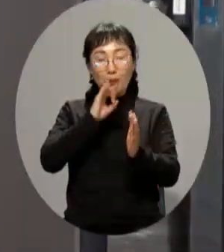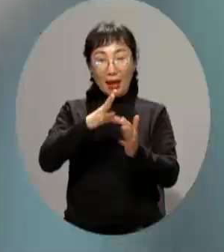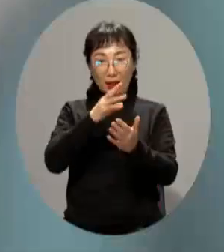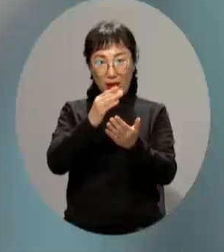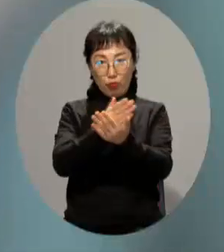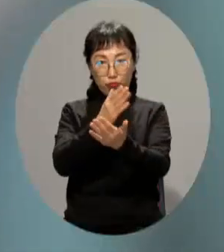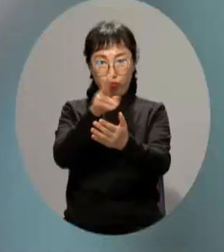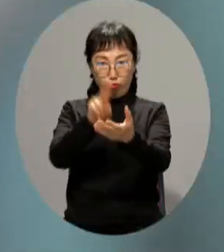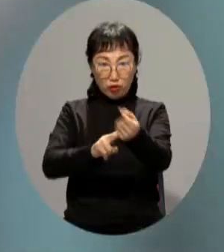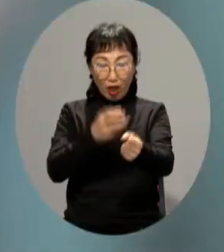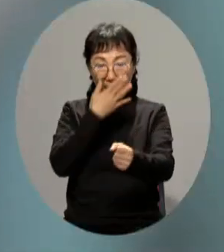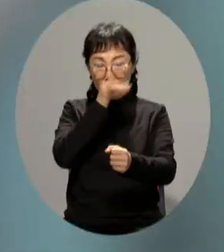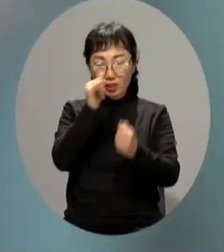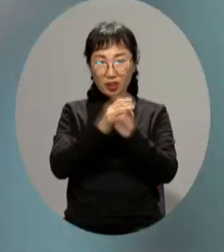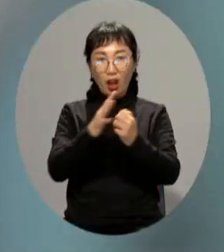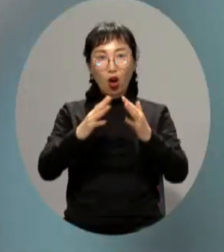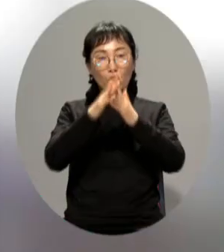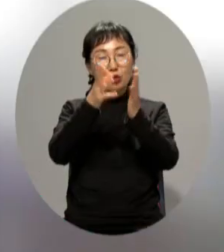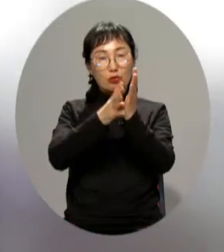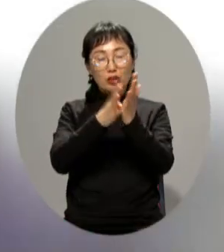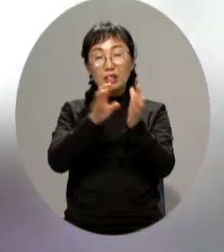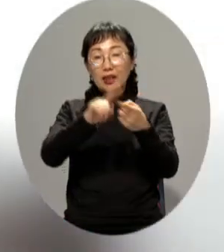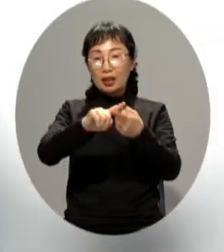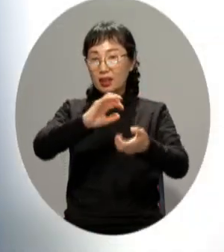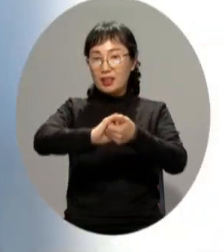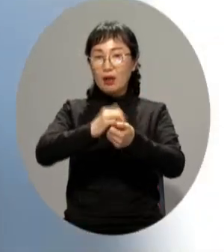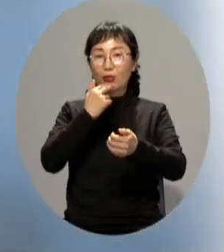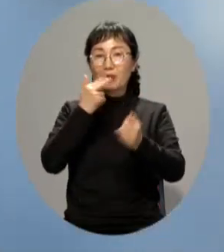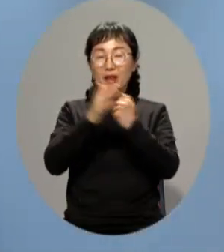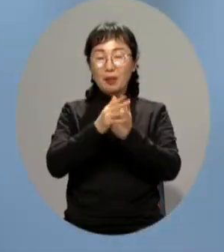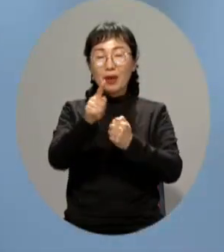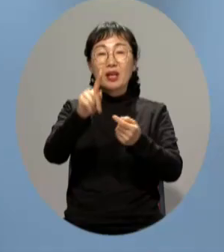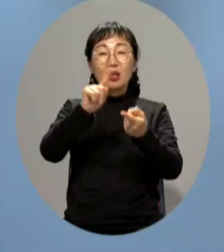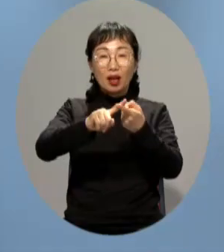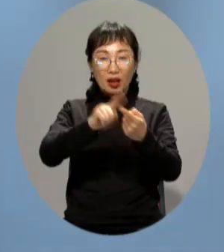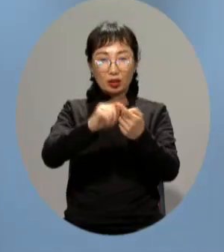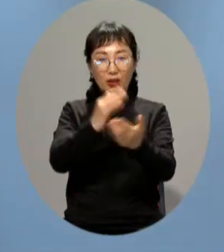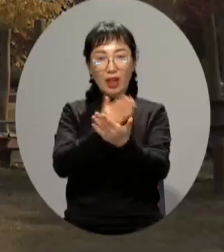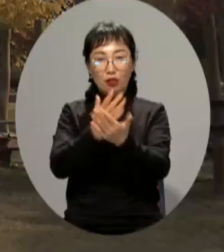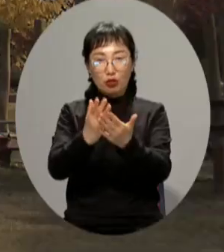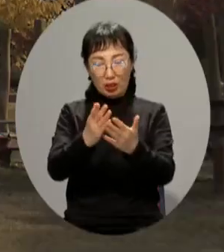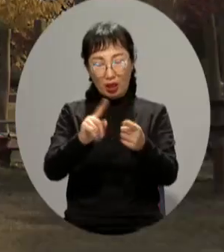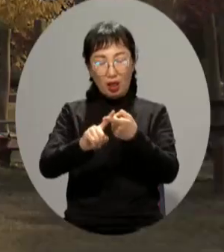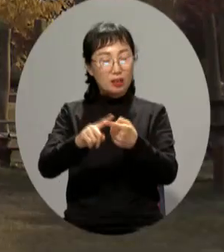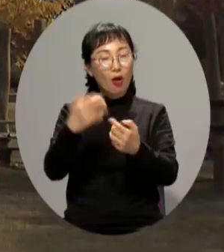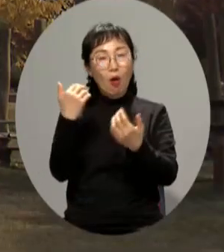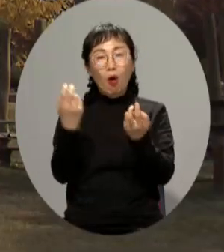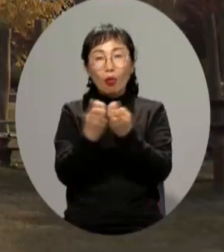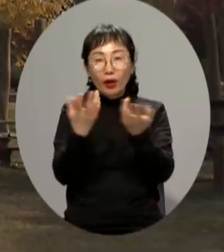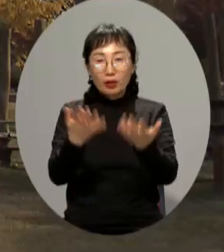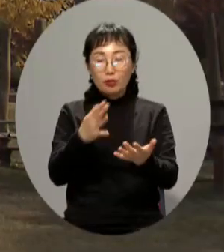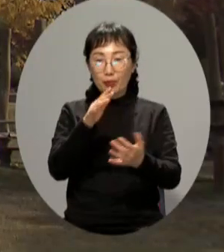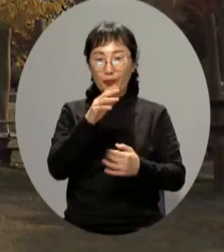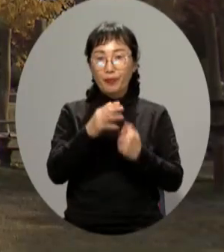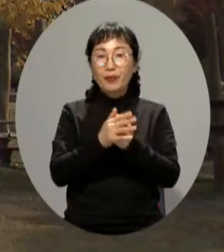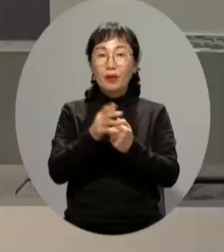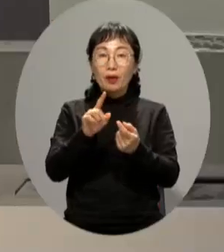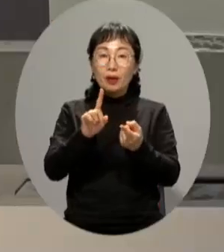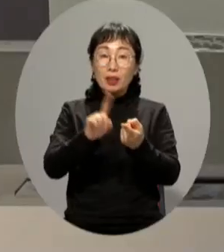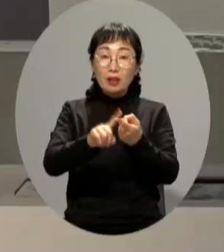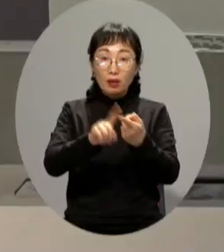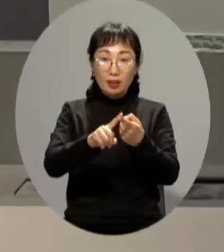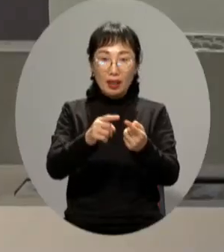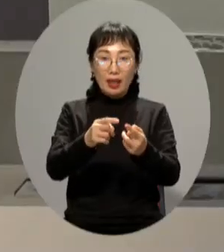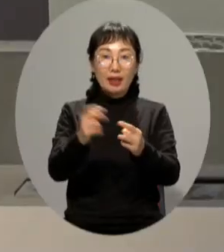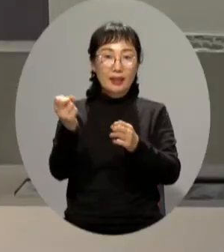있지만 건축물은 제한이 없어 이런 지분 나누기에 무방비입니다. 전주시는 재개발 계획서의 수정